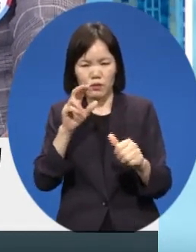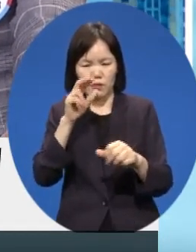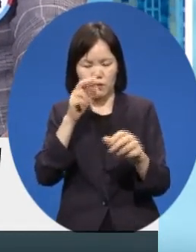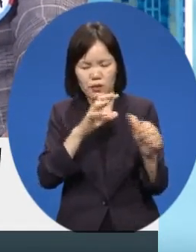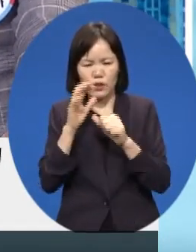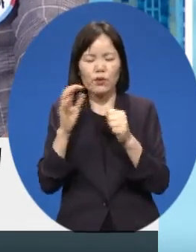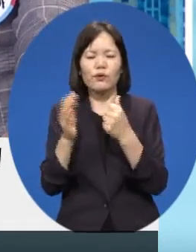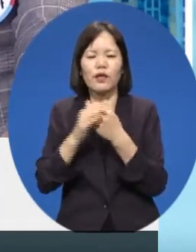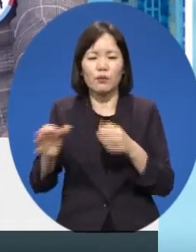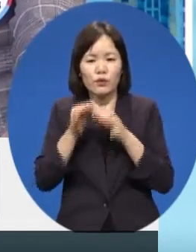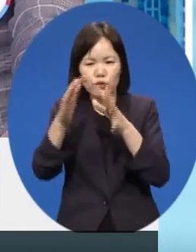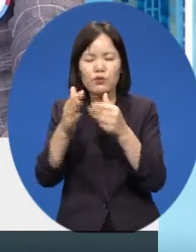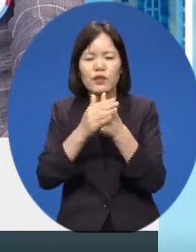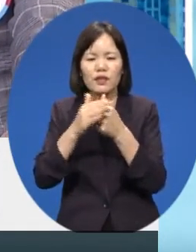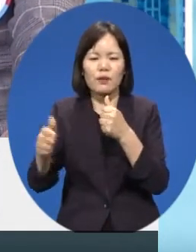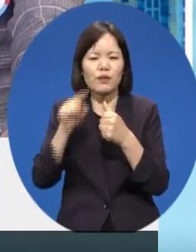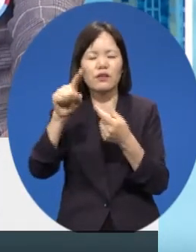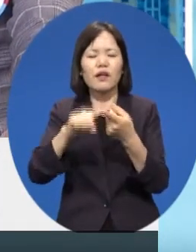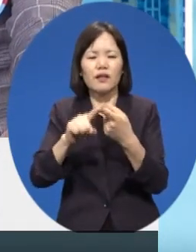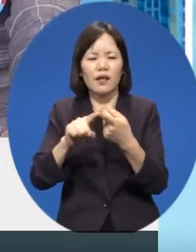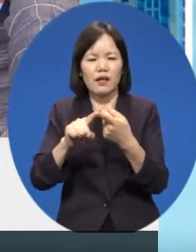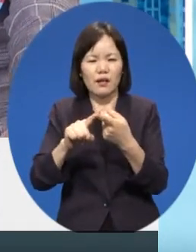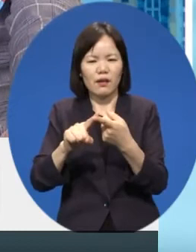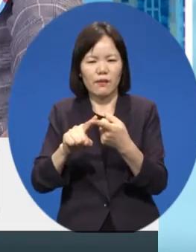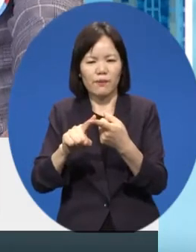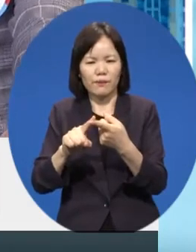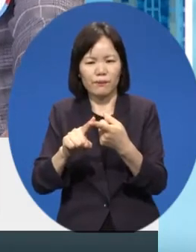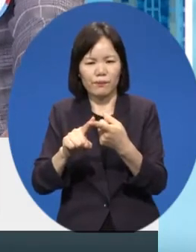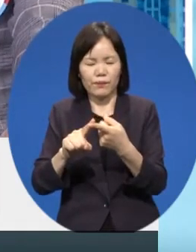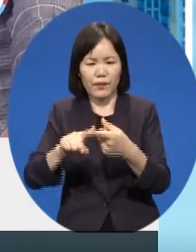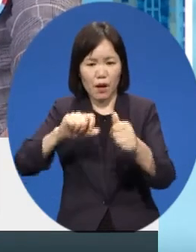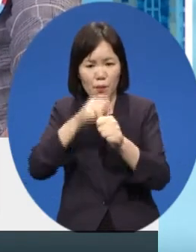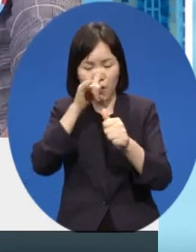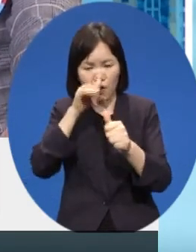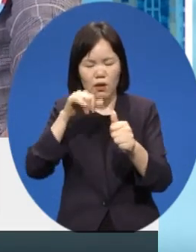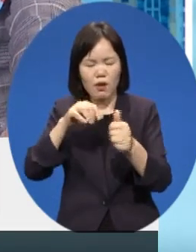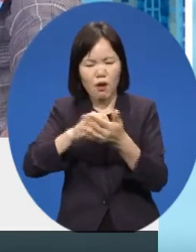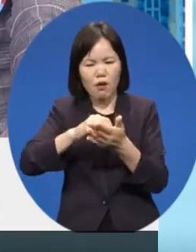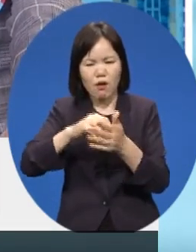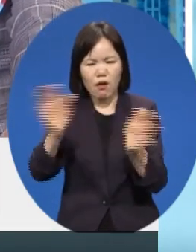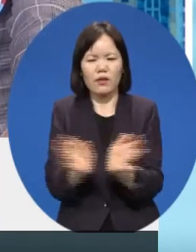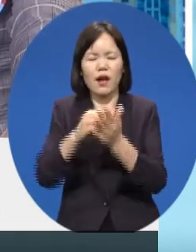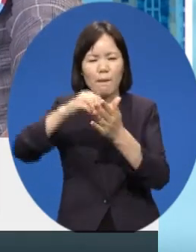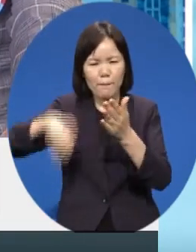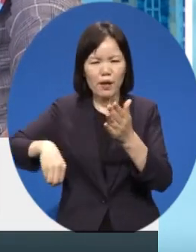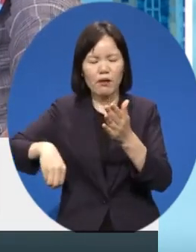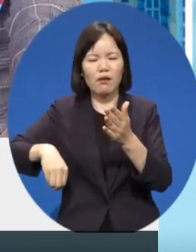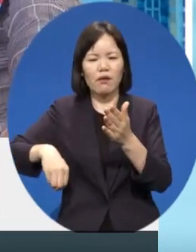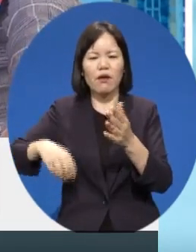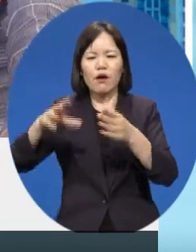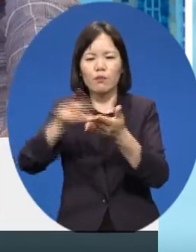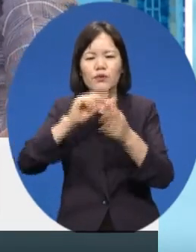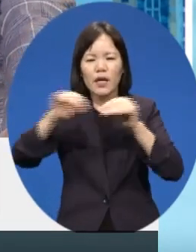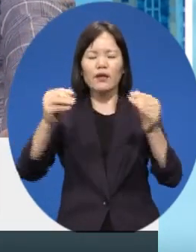부르죠 이 두 사안 에 저촉되는 의원이라면 국민의 임 에서도 당연히 탈당 권유 조치를 내린 다음 무죄를 소망하고 돌아와라 이렇게 해야 된다고